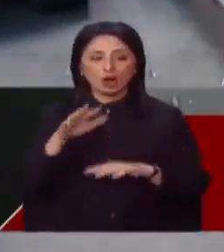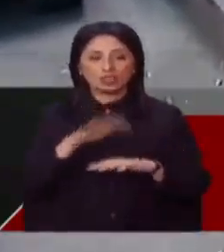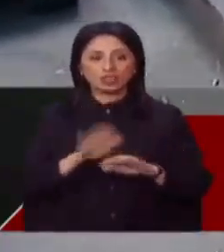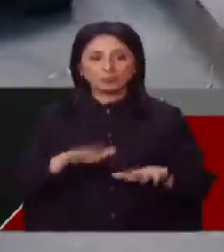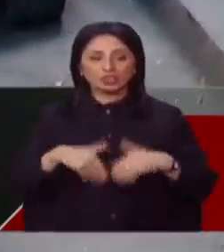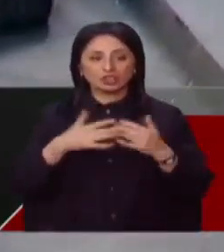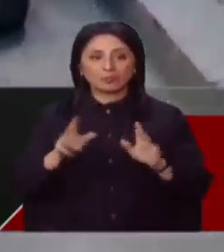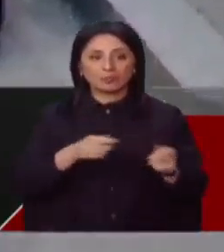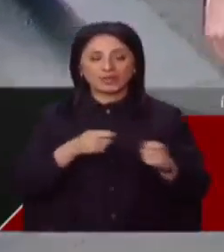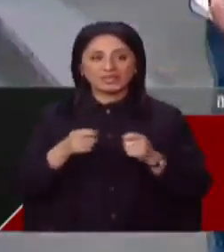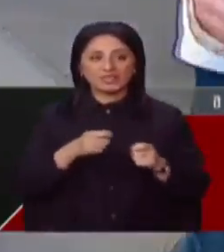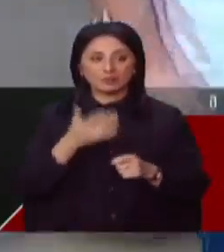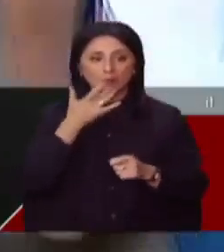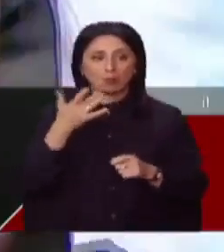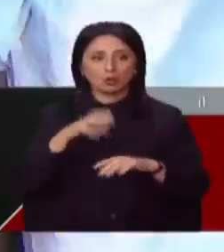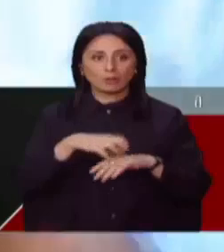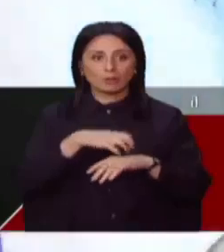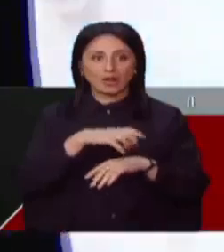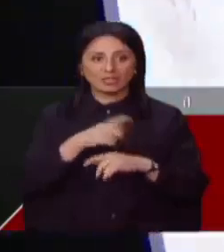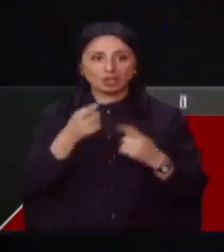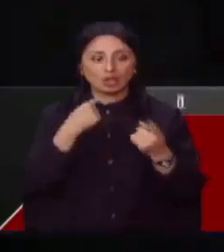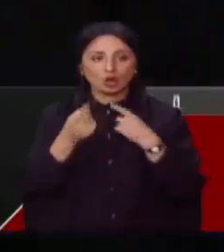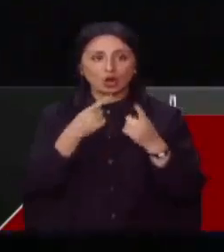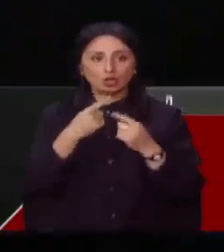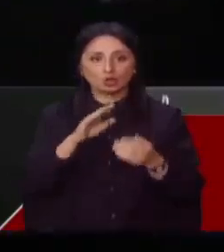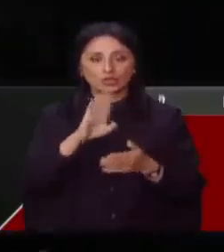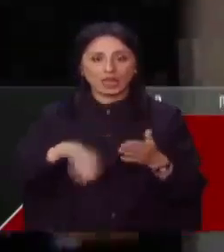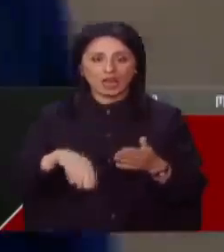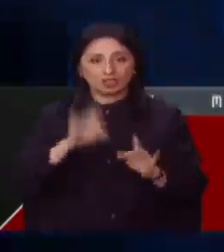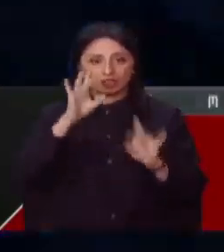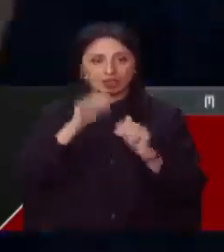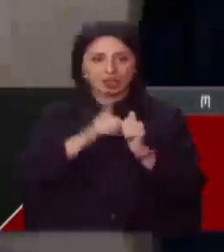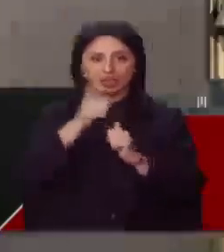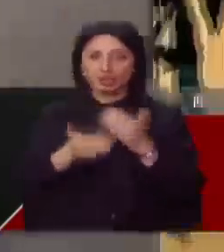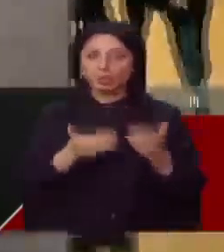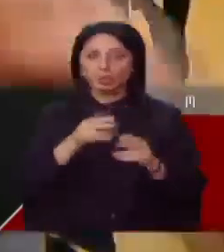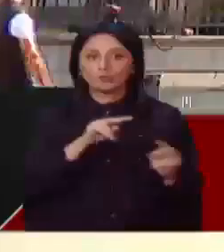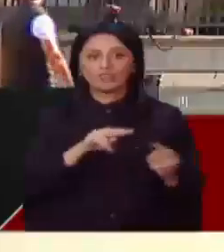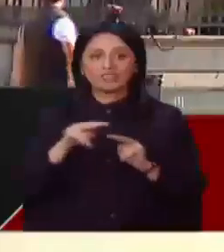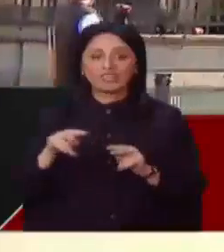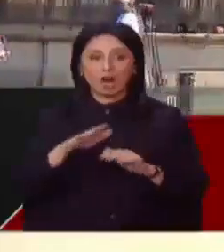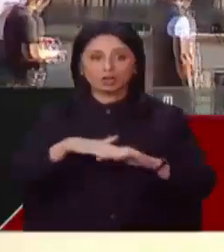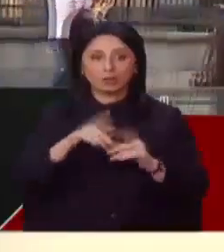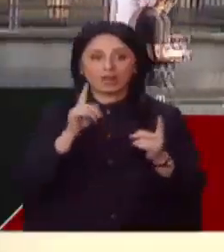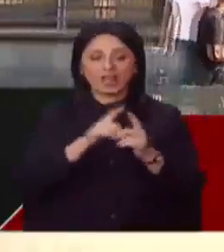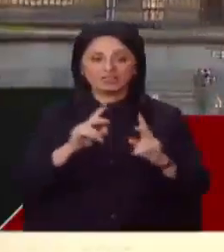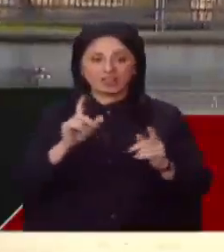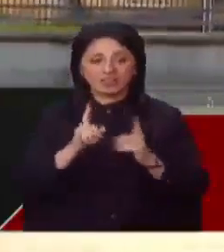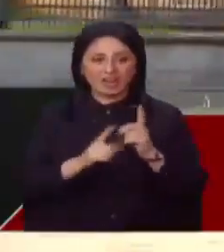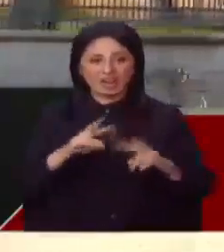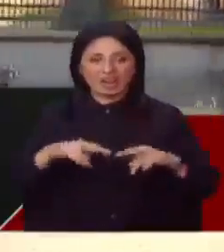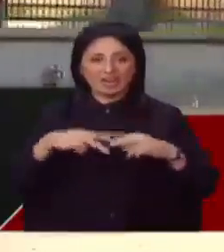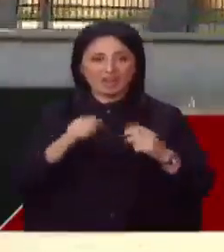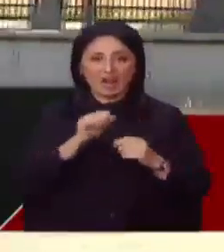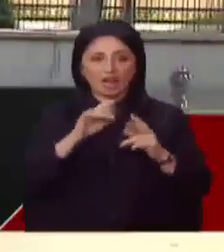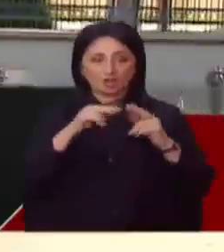შტაბის შეთავაზება პრეზიდენტმა პოლიტიკურ პარტიებთან კონსულტაციების გარეშე დაანონსა. თუმცა საკოორდინაციო პლატფორმად გადაკეთებული